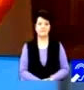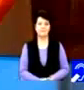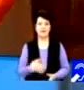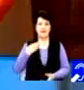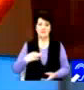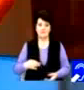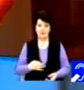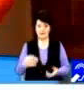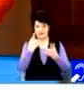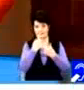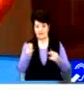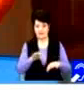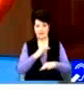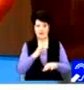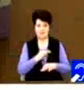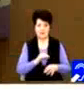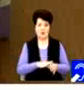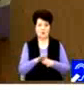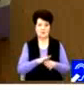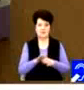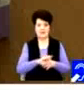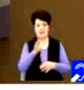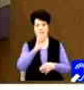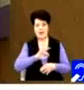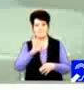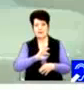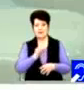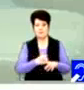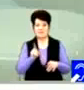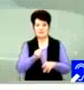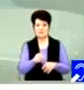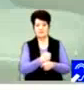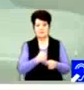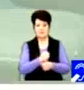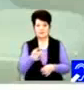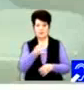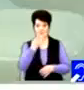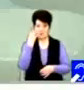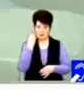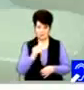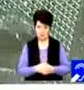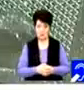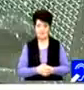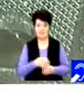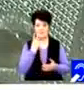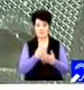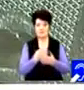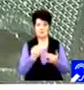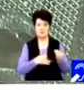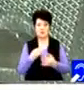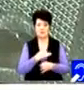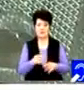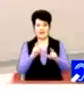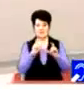Franța trage un semnal de alarmă cu privire la utilizarea unui medicament ce există și în farmaciile din Republica Moldova potrivit unui comunicat